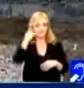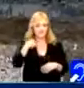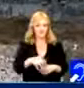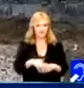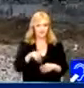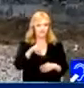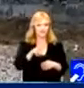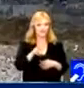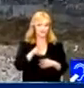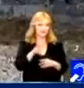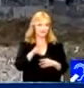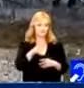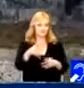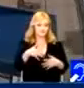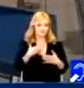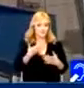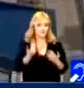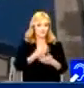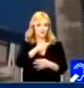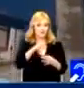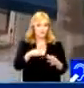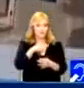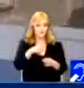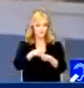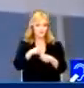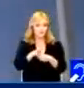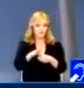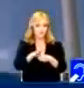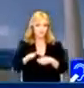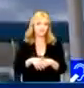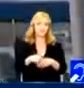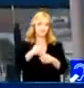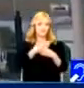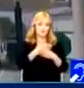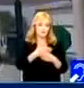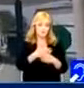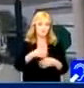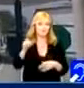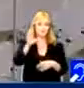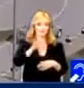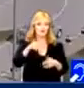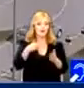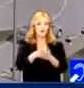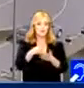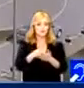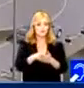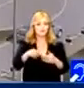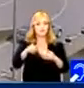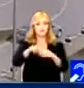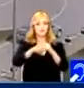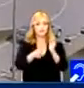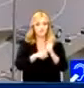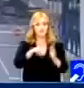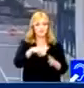mare de pasageri și autovehicule. Noul proiect este implementat de Programul Națiunilor Unite pentru Dezvoltare și are un buget de 6,18